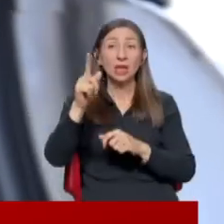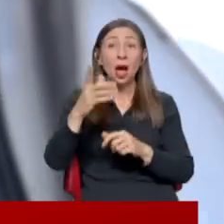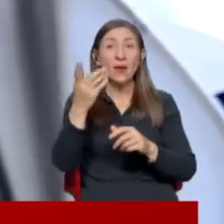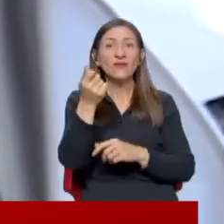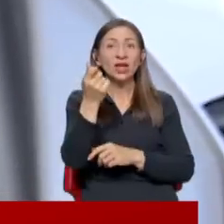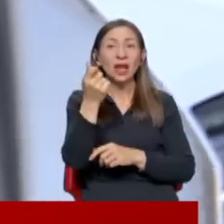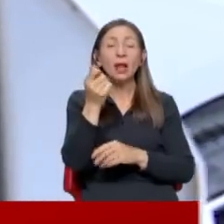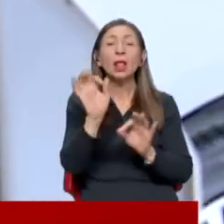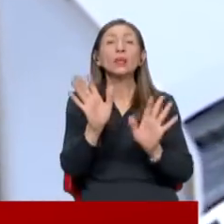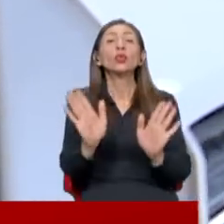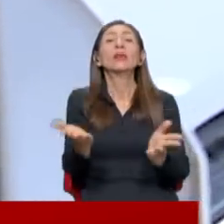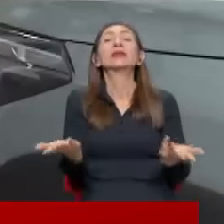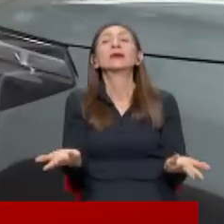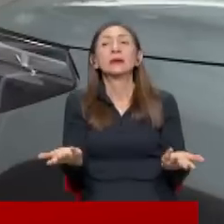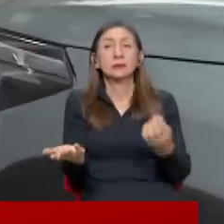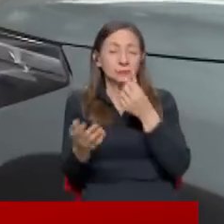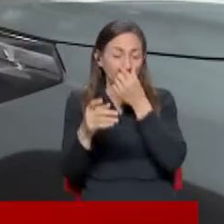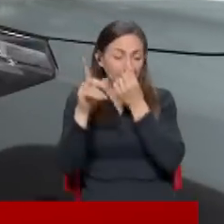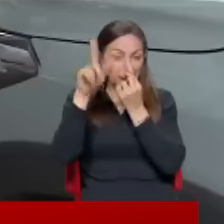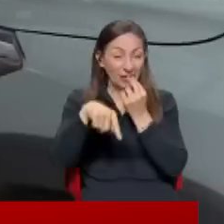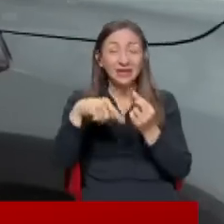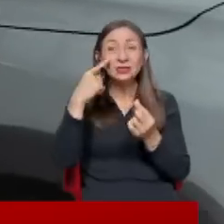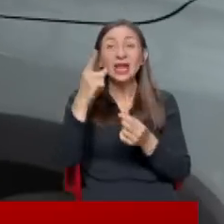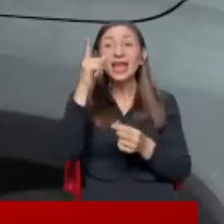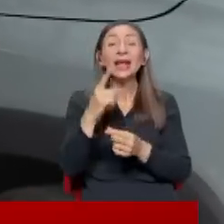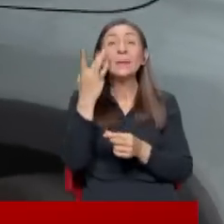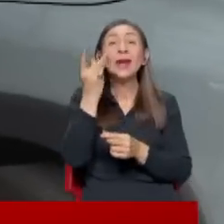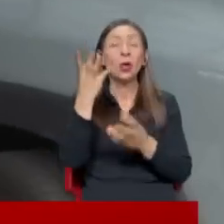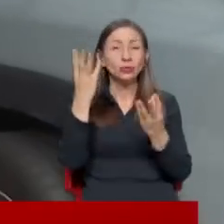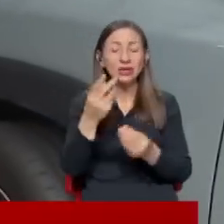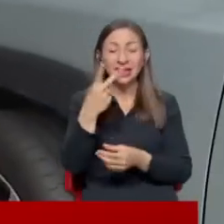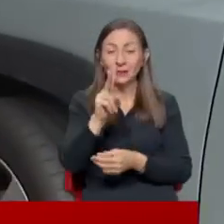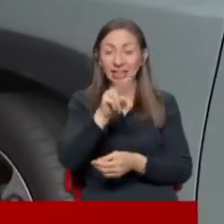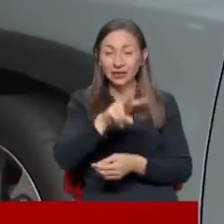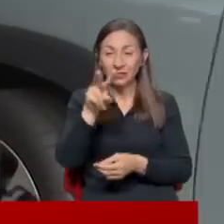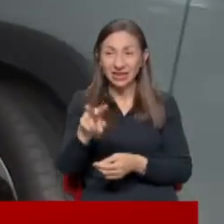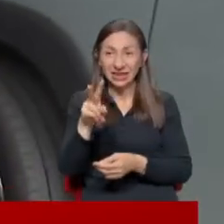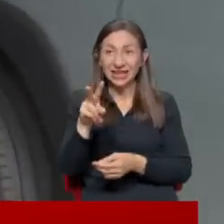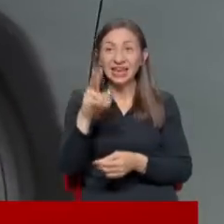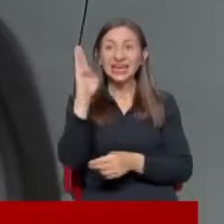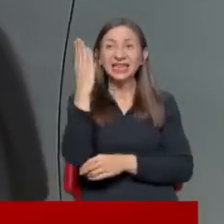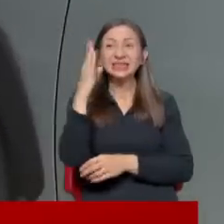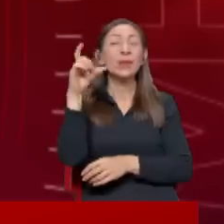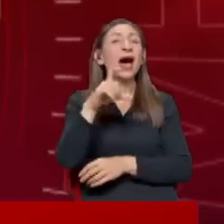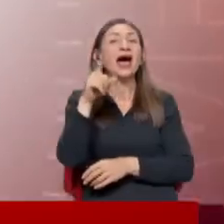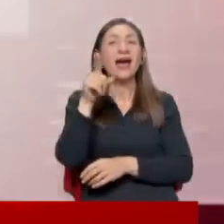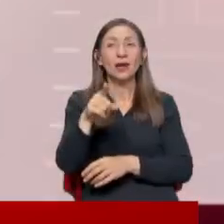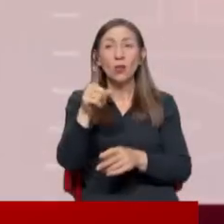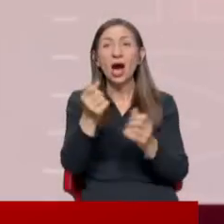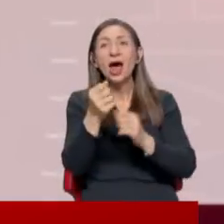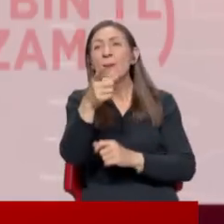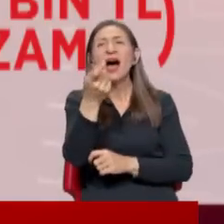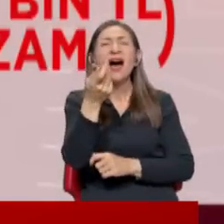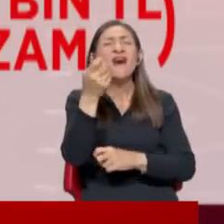ama fiyatlar yerinde durmadı. Vergi dilimleri ilk belirlendiğinde yani 2022 yılının Kasım ayında bu